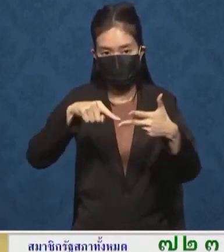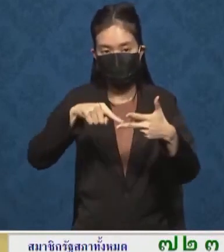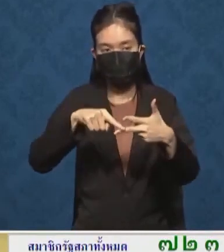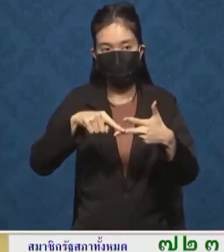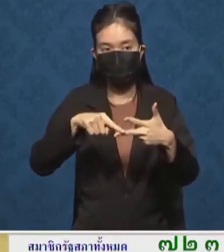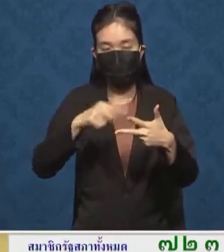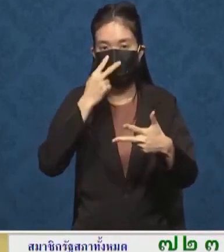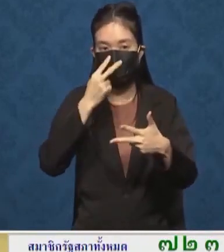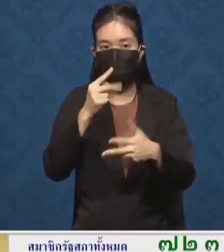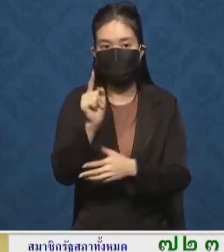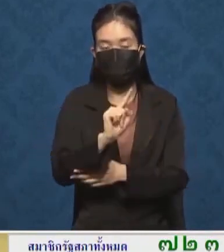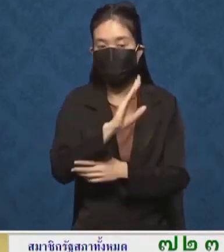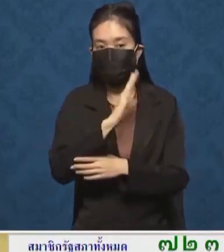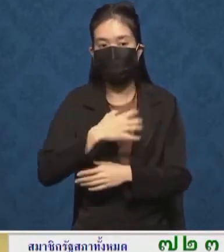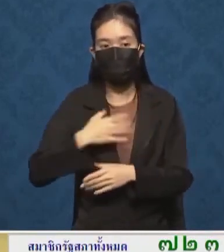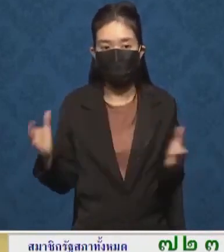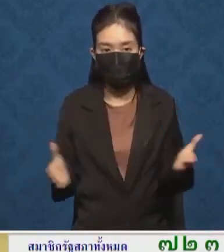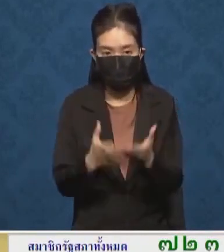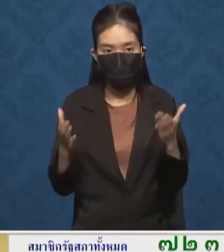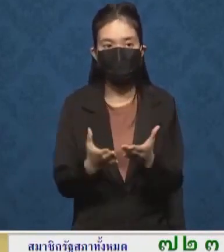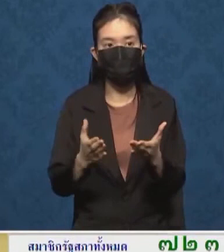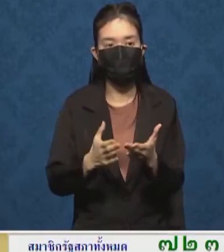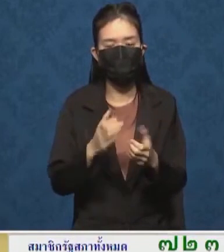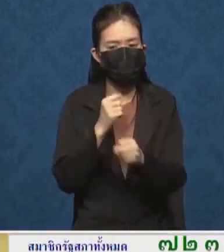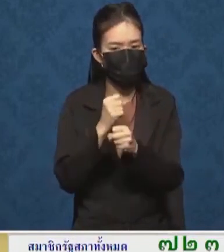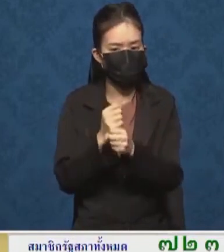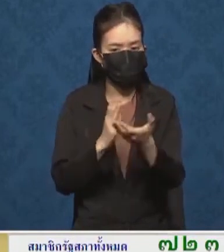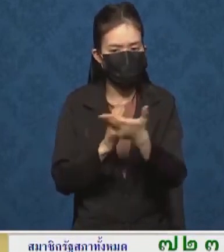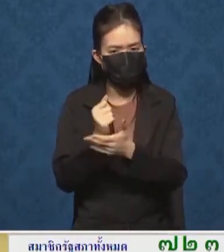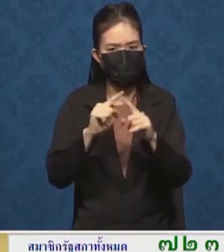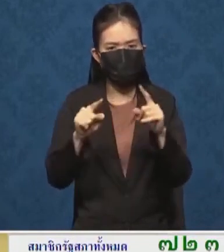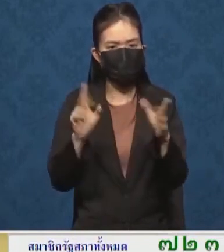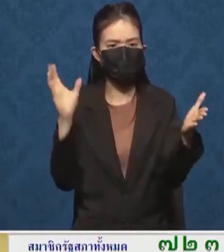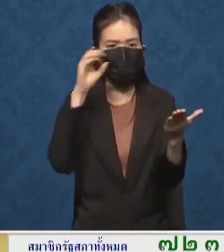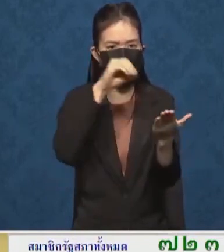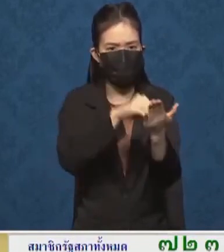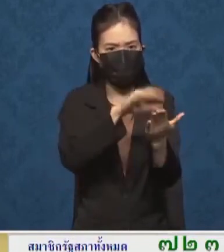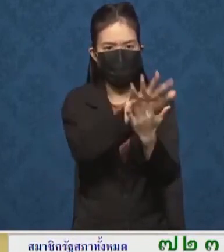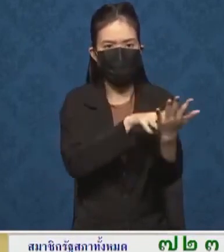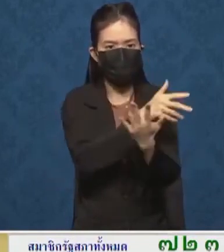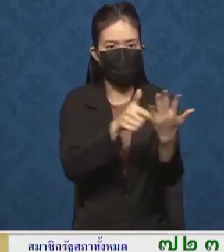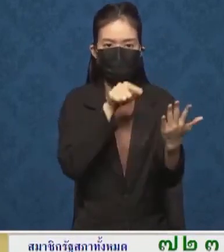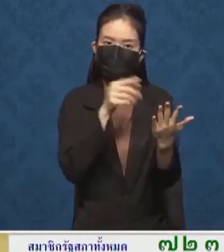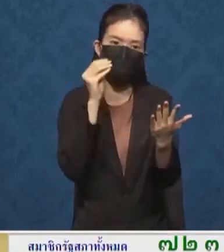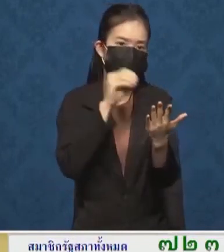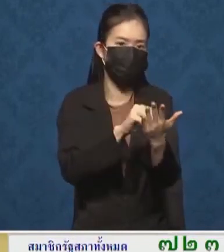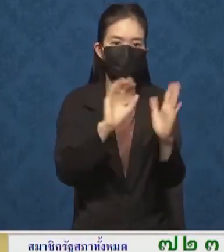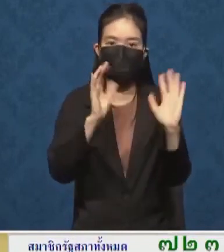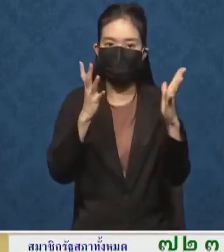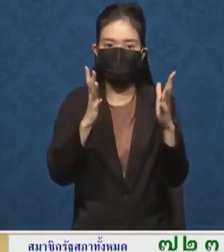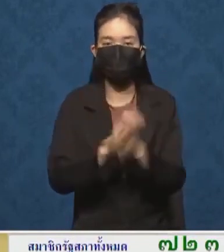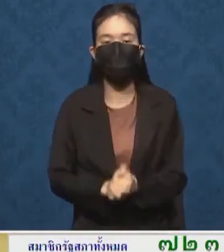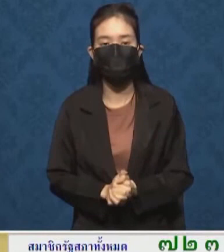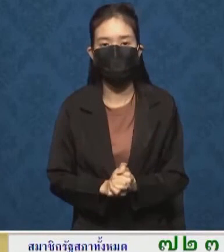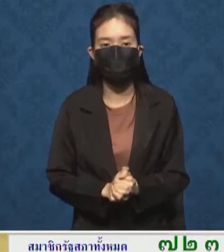พบว่าการผลักดันนโยบายนี้จะสำเร็จได้แต่ก็ไม่อยู่ในแผนปฏิรูปนะครับเพราะฉะนั้นสิ่งที่ผมอยากจะพูดก็คือว่